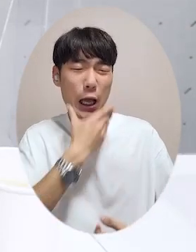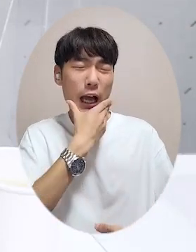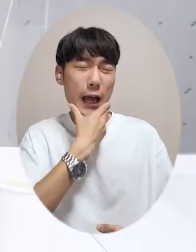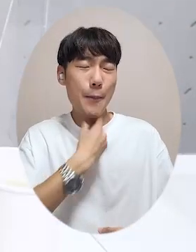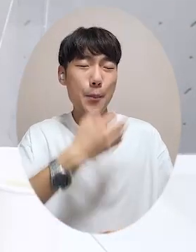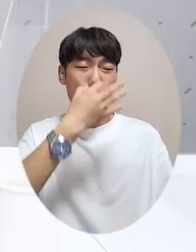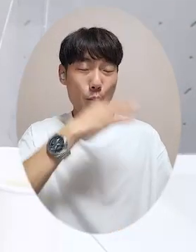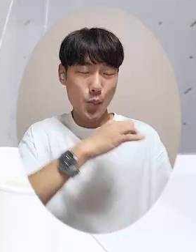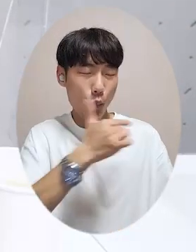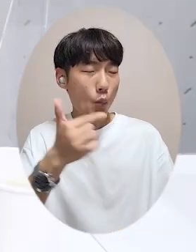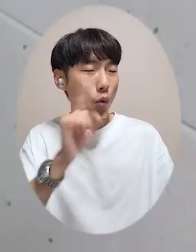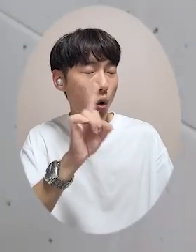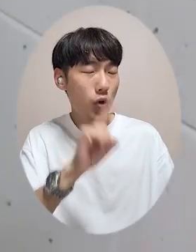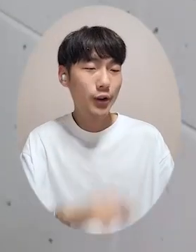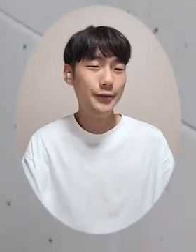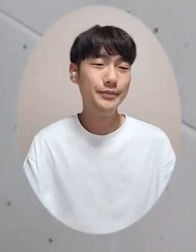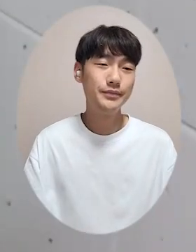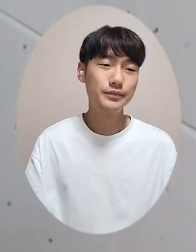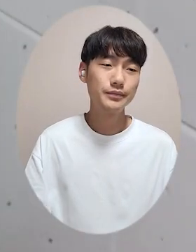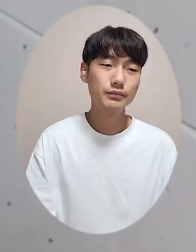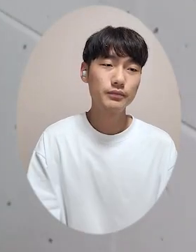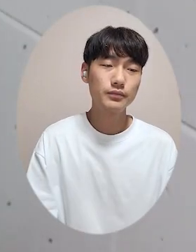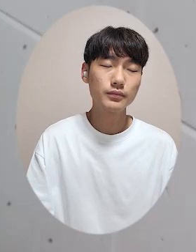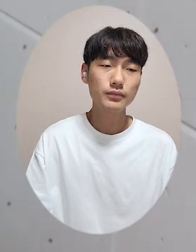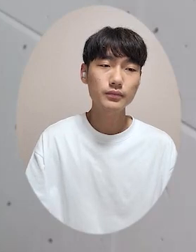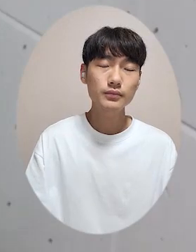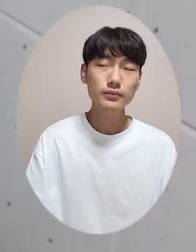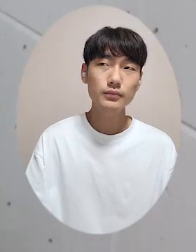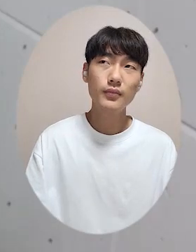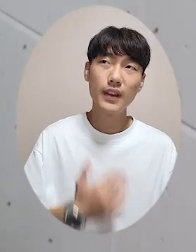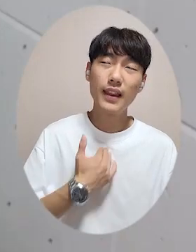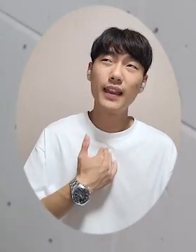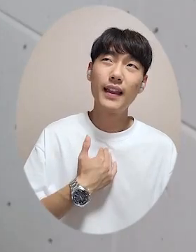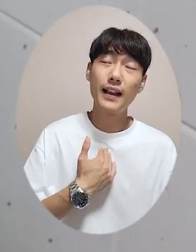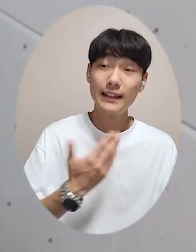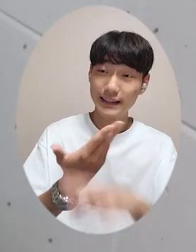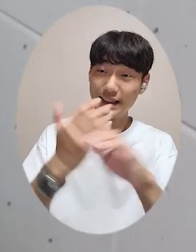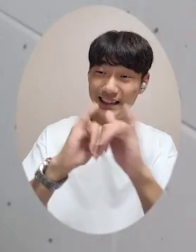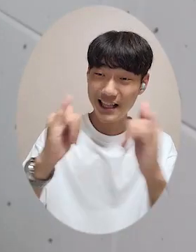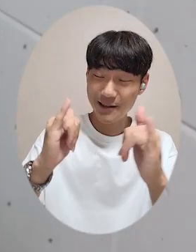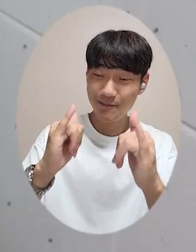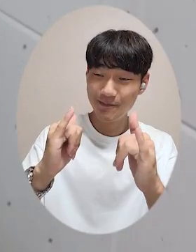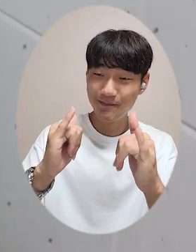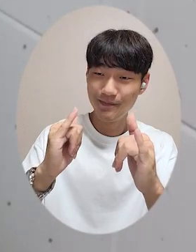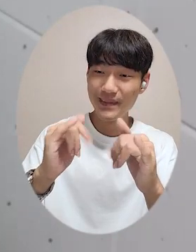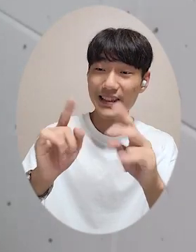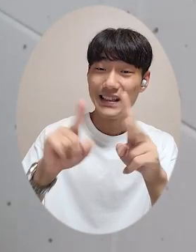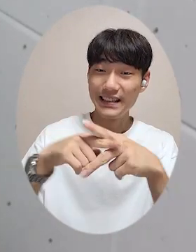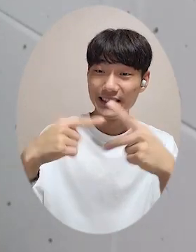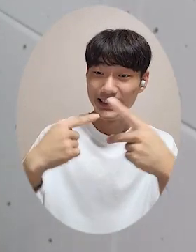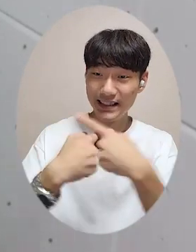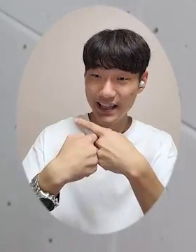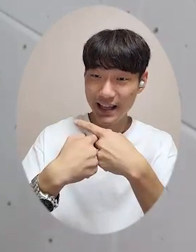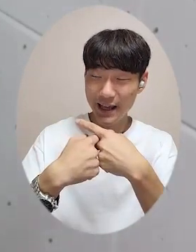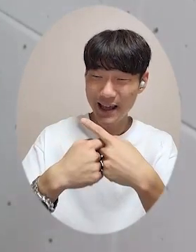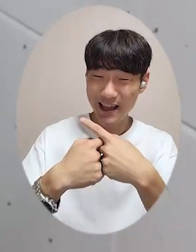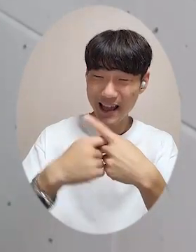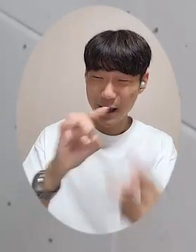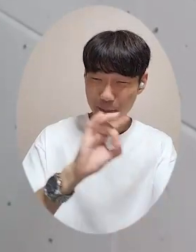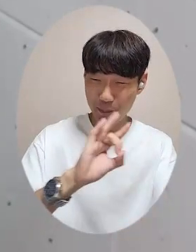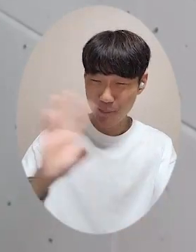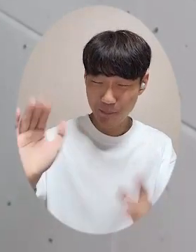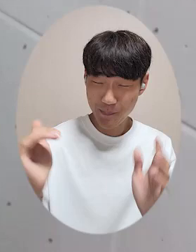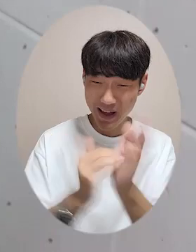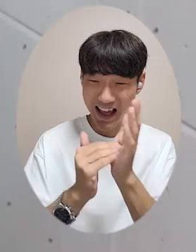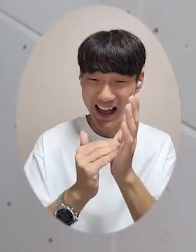뿌듯했던 점이 있으셨나요? 뿌듯했던 점은 상대방이 이해를 바로 하고 이제 네.